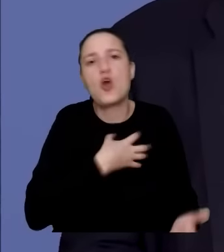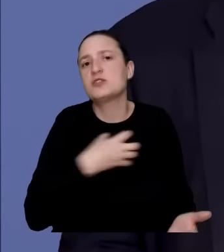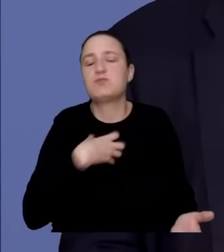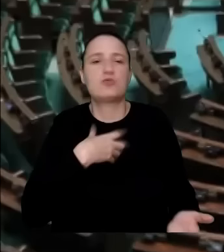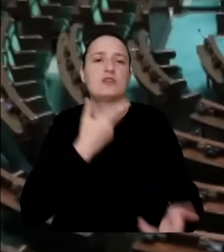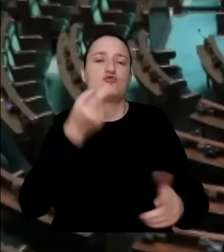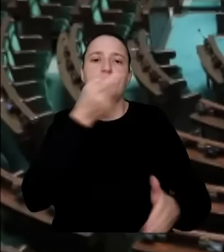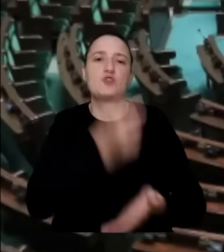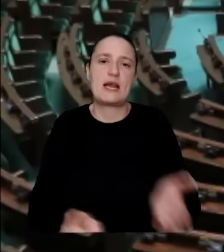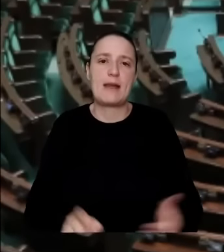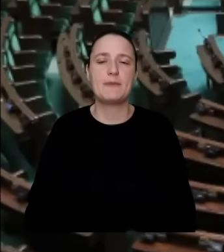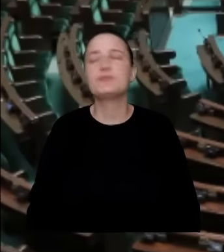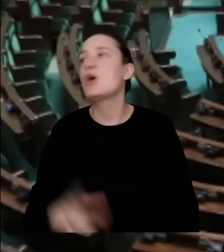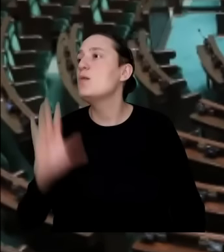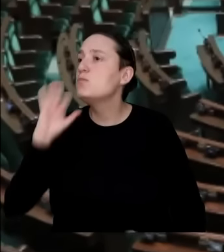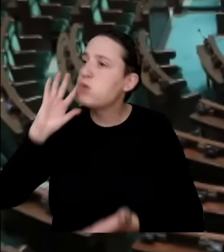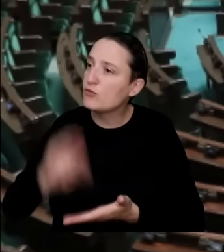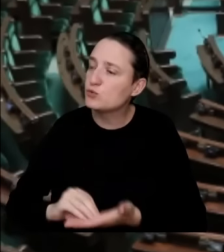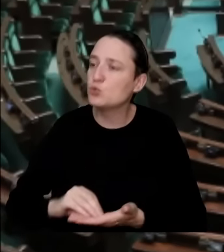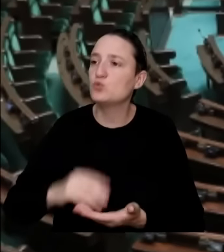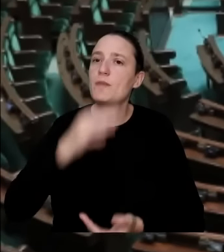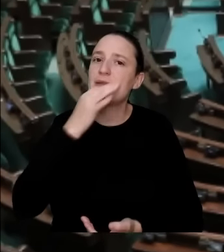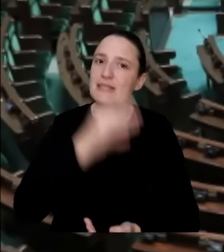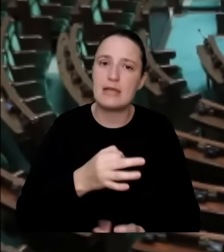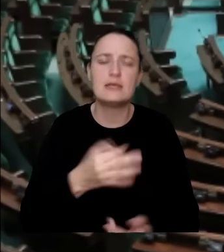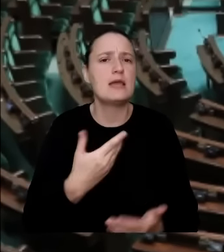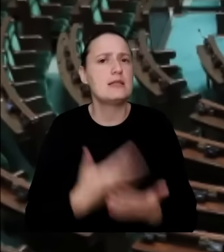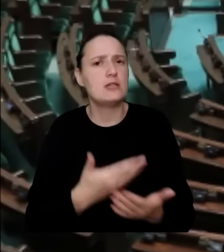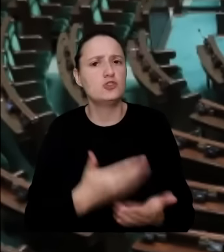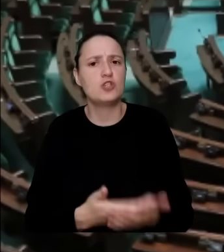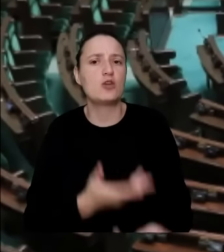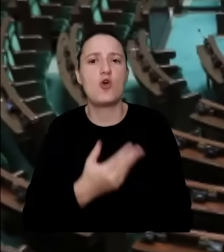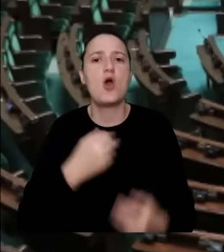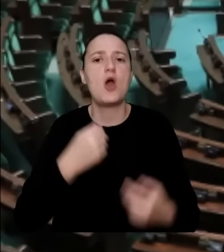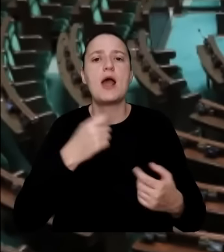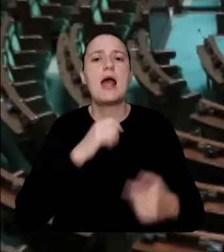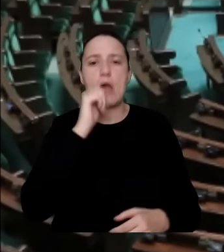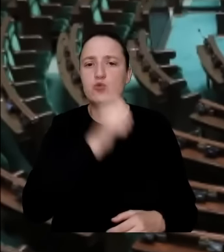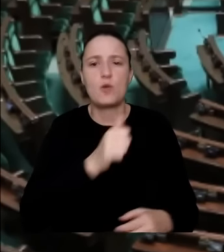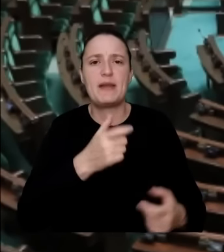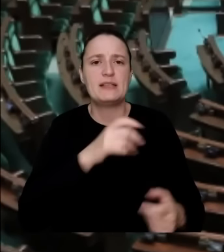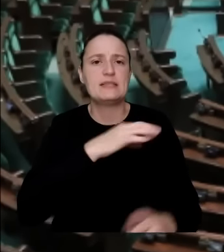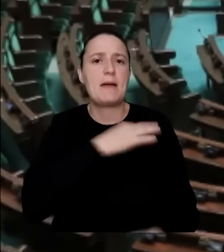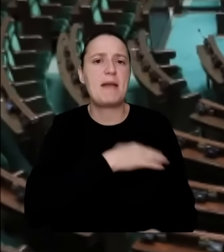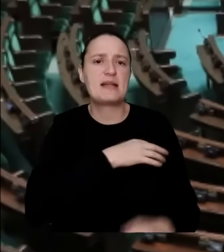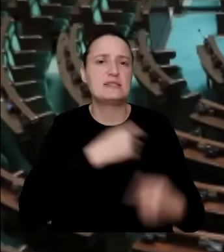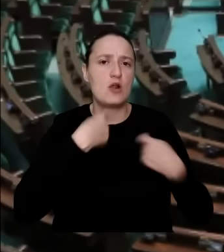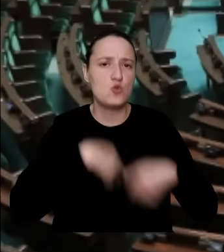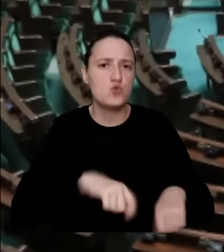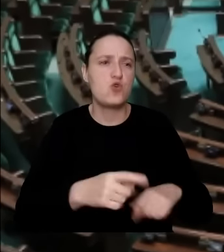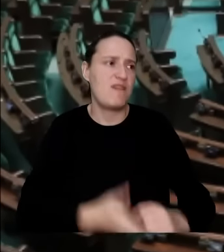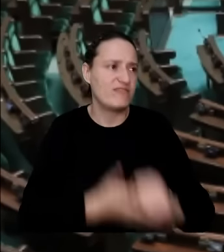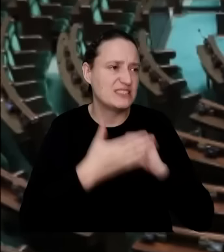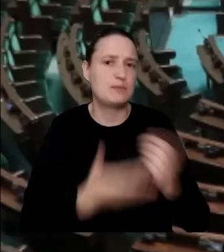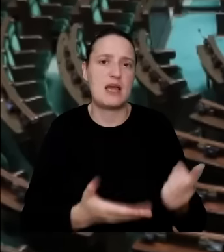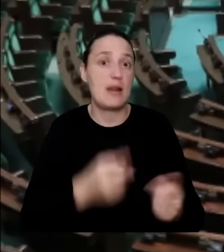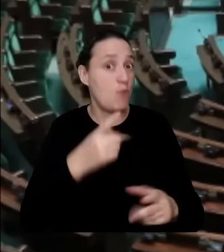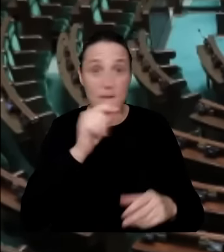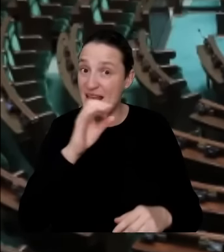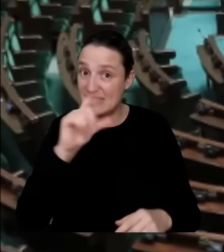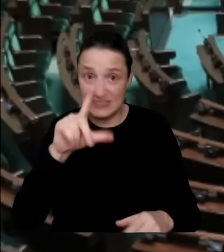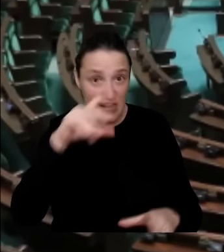wracam do pierwszego pytania co tak bardzo fascynuje Europejską partię ludową do której należy PSL fonder li że zagłosowali państwo na vonder der